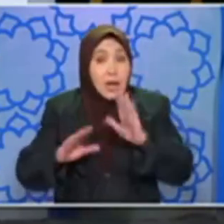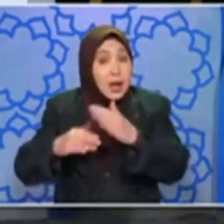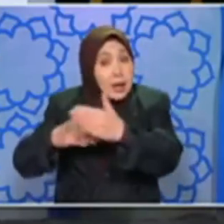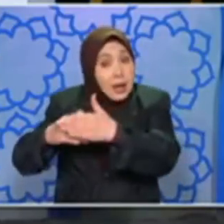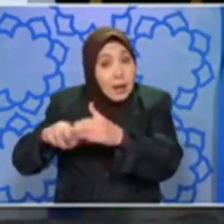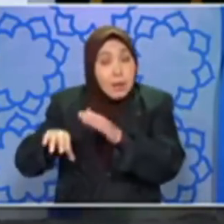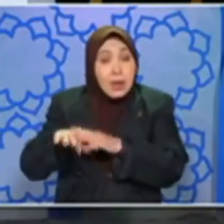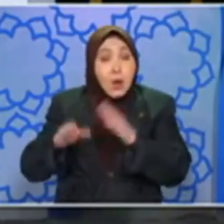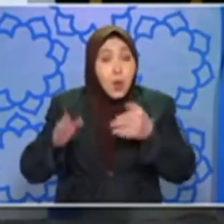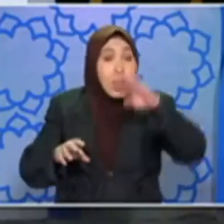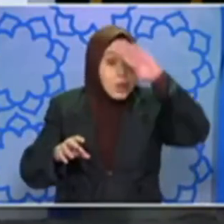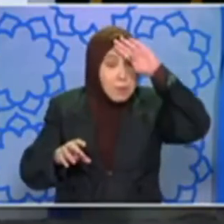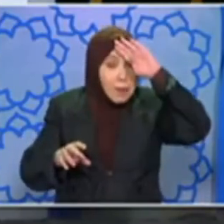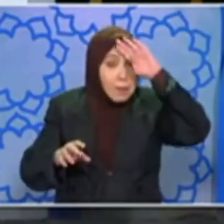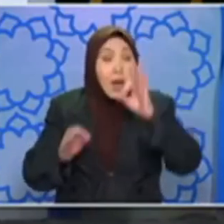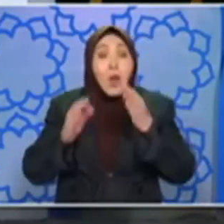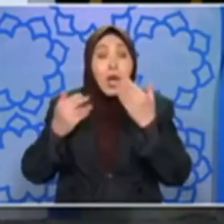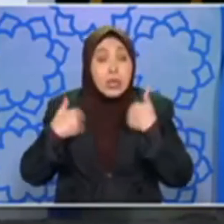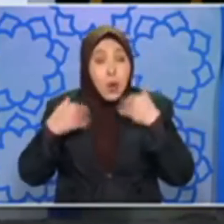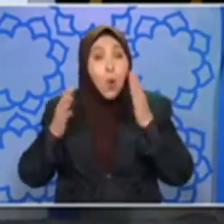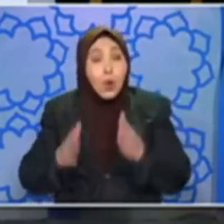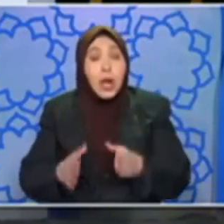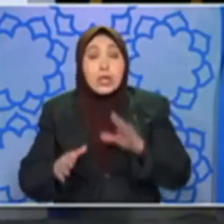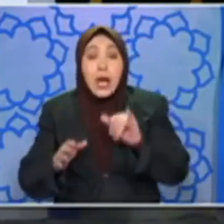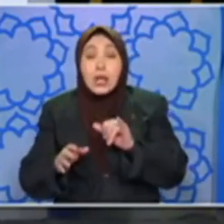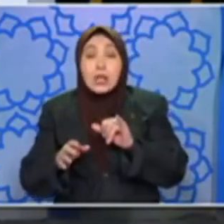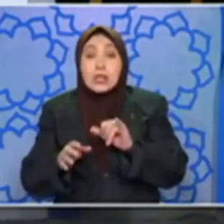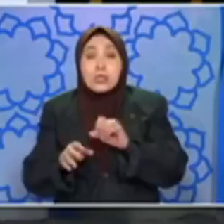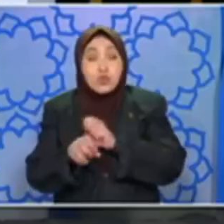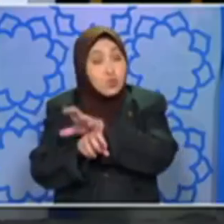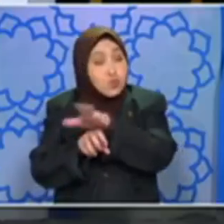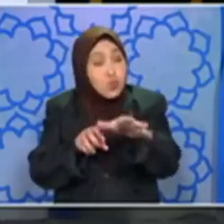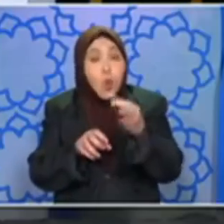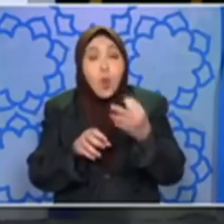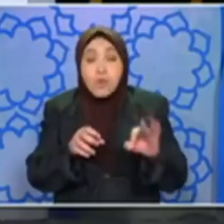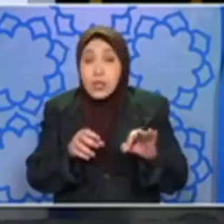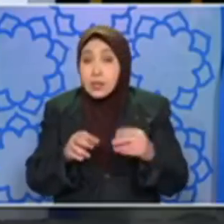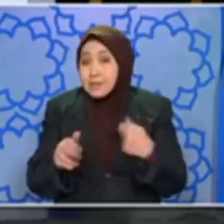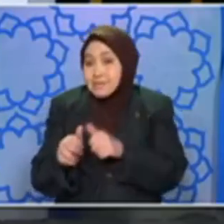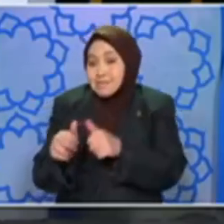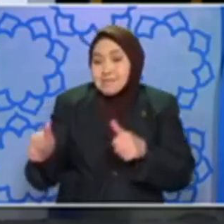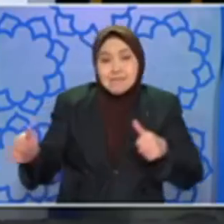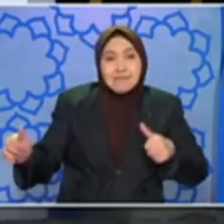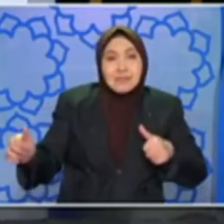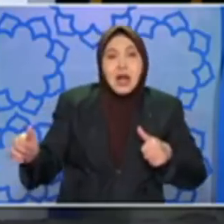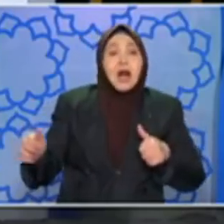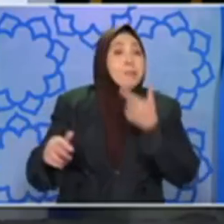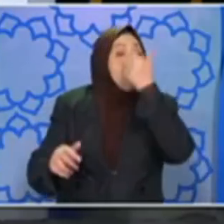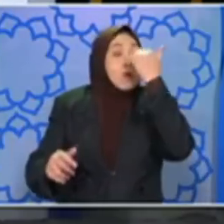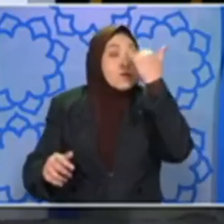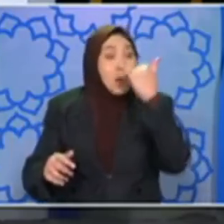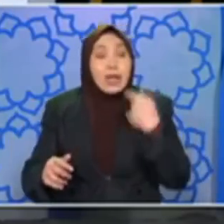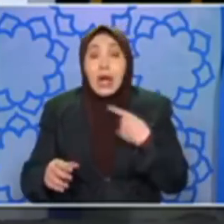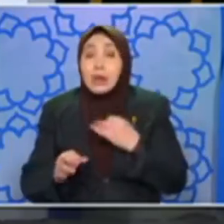demam. Zaman sekarang ini kalau ada orang yang dijangkiti COVID contohnya, kita kena jauh, kan? Pasal apa? Kalau